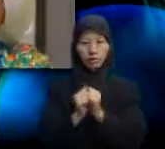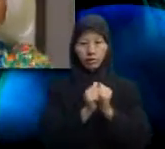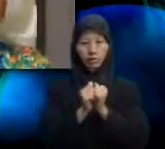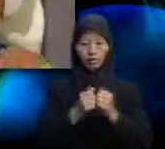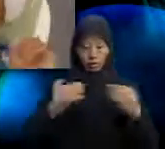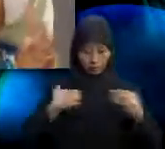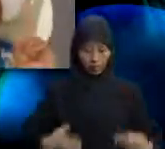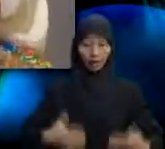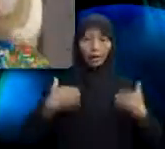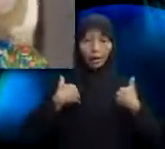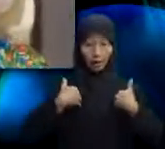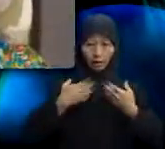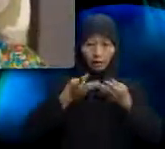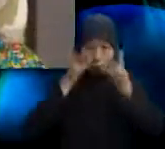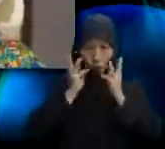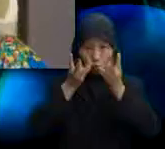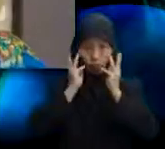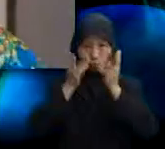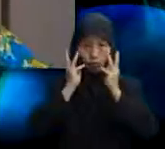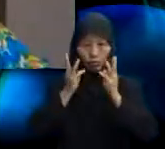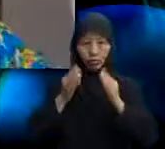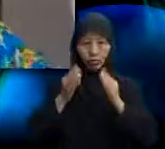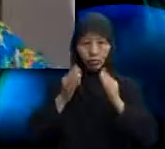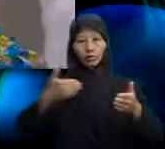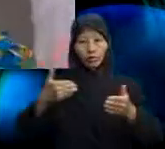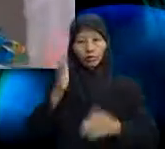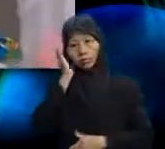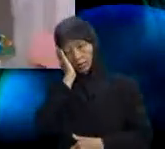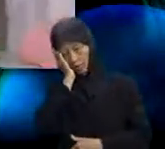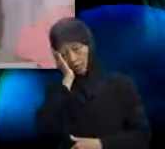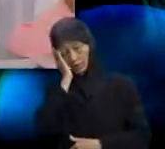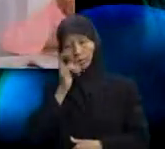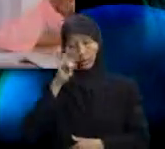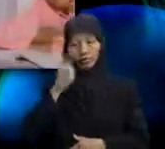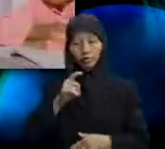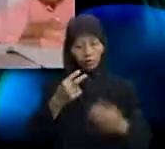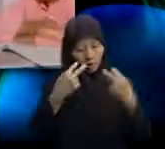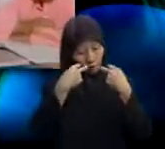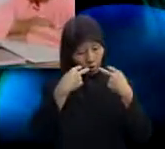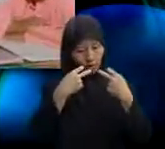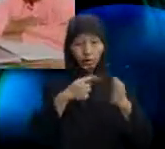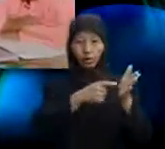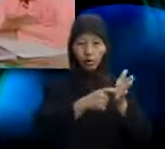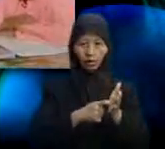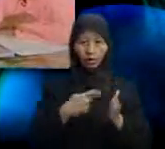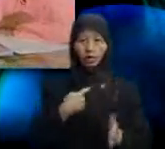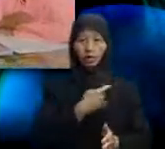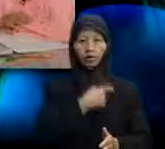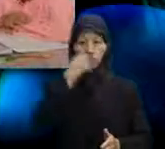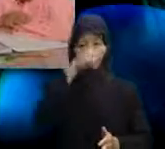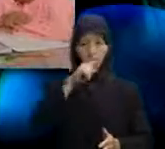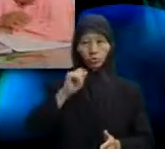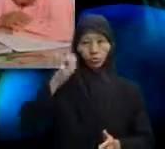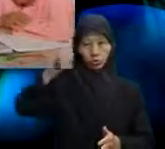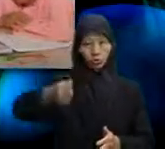Badan kami masih lagi ada wuduk. Sebelum kita tidur, elok kita semak dulu segala keperluan kita